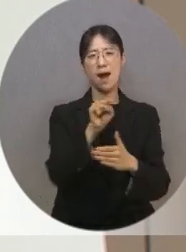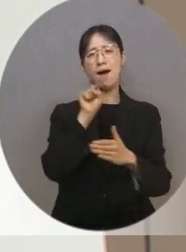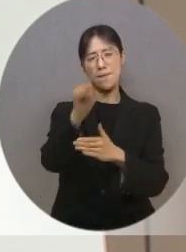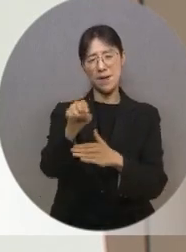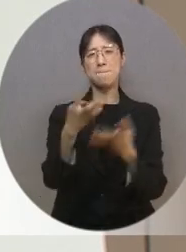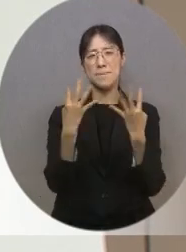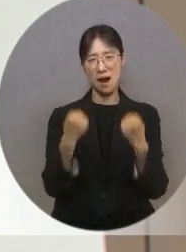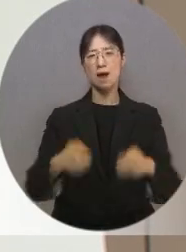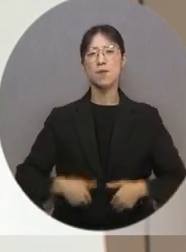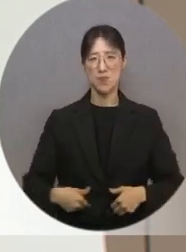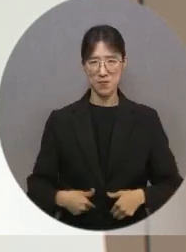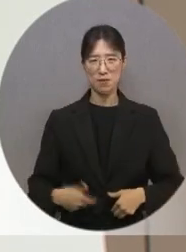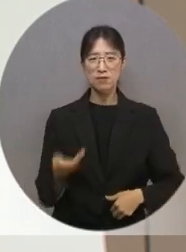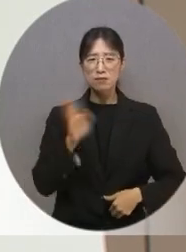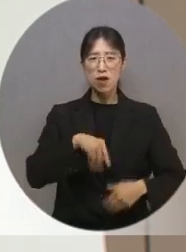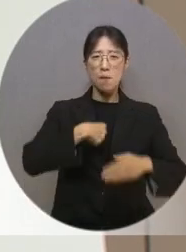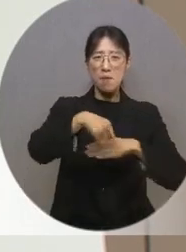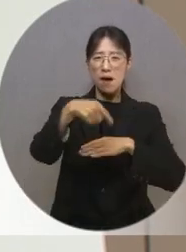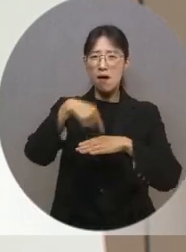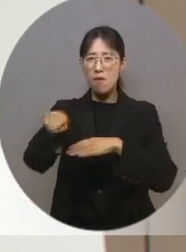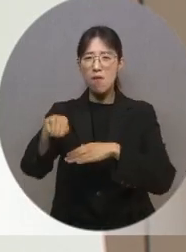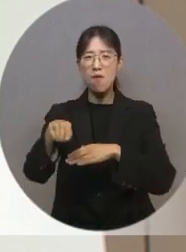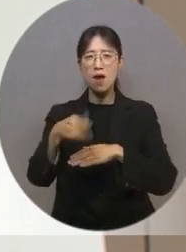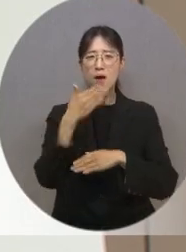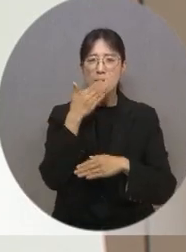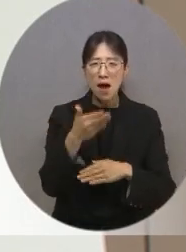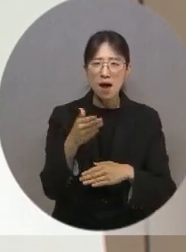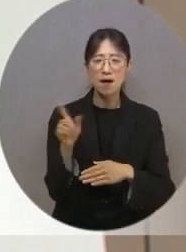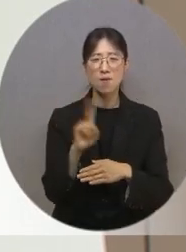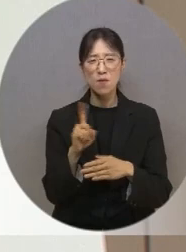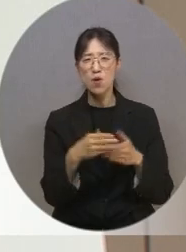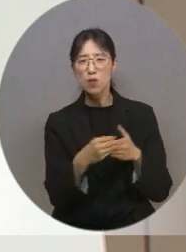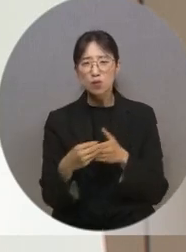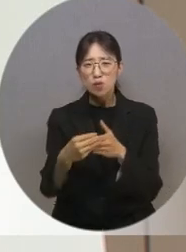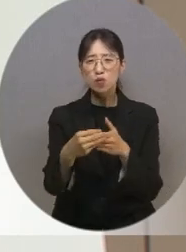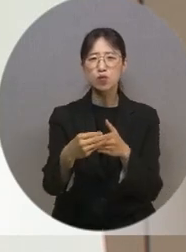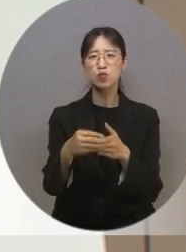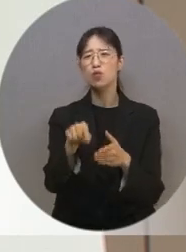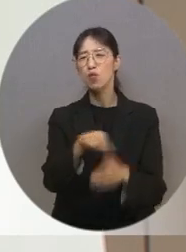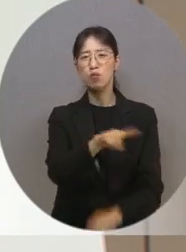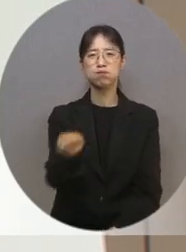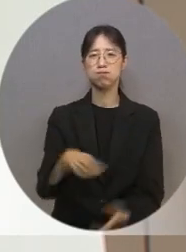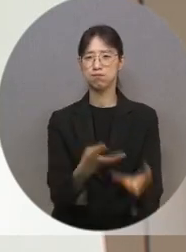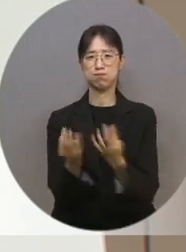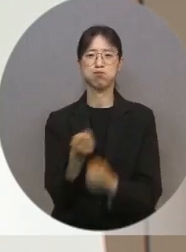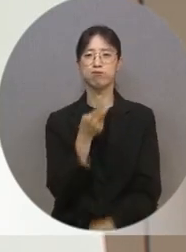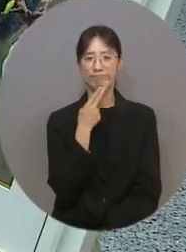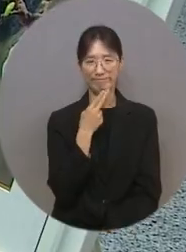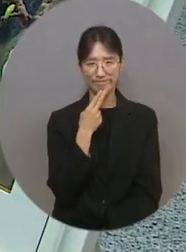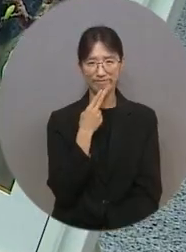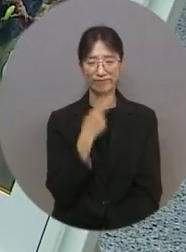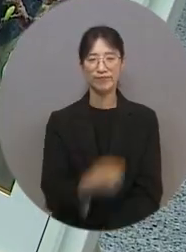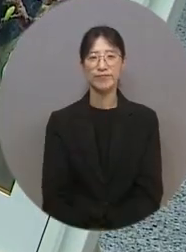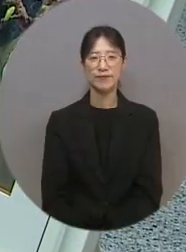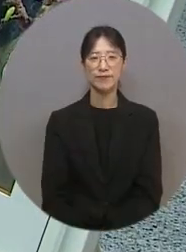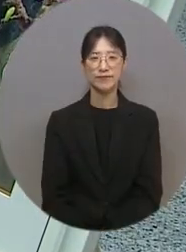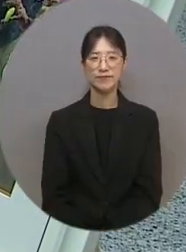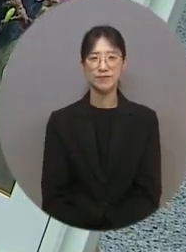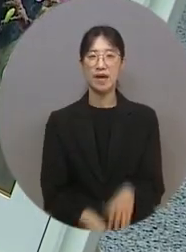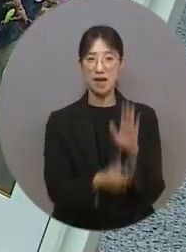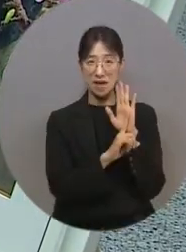나가야 됩니다. 그런데 밖으로 나갈 수 있는 그 길잡이를 해줄 수 있는 그런 루트가 별로 없습니다.